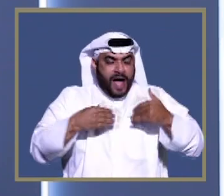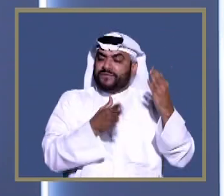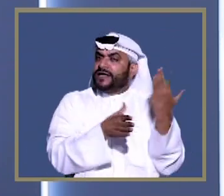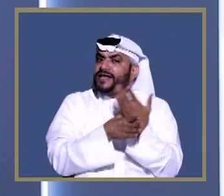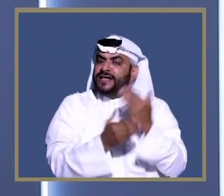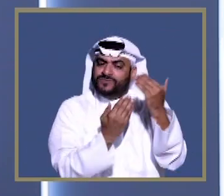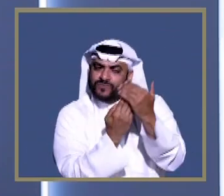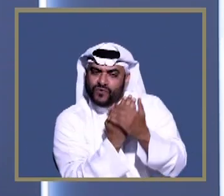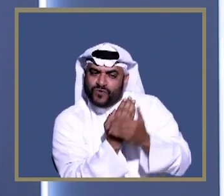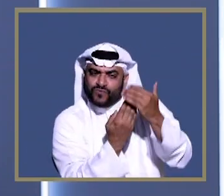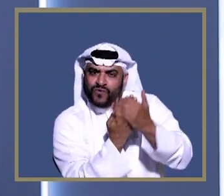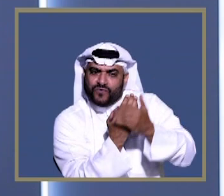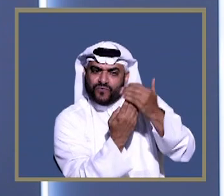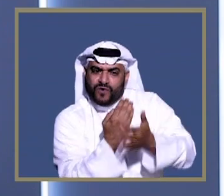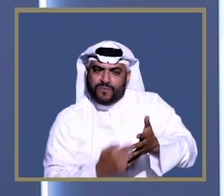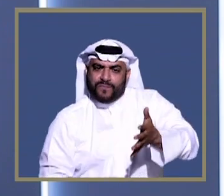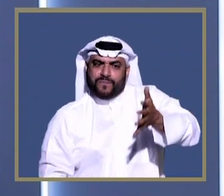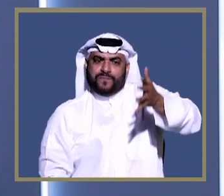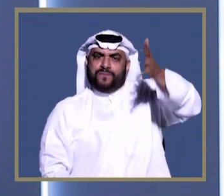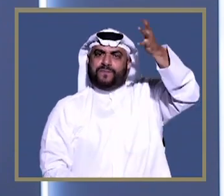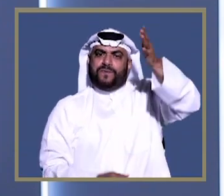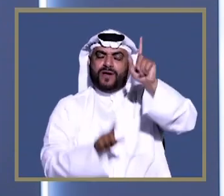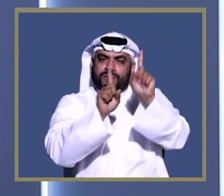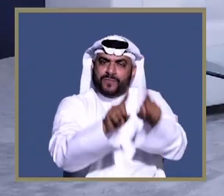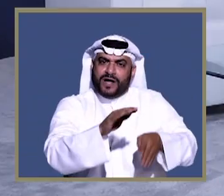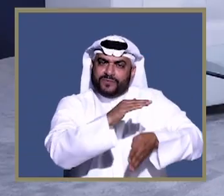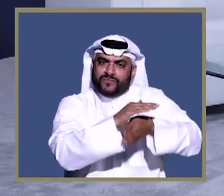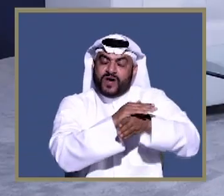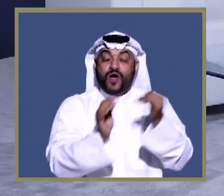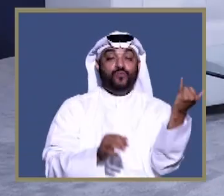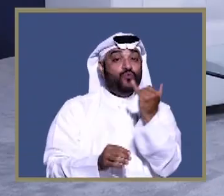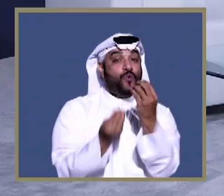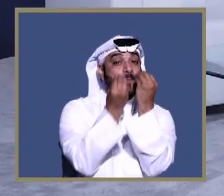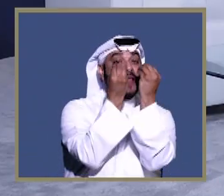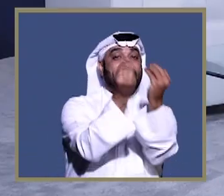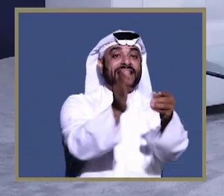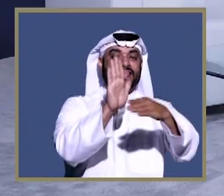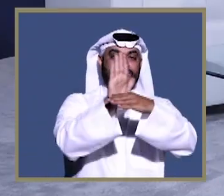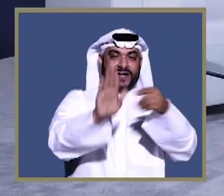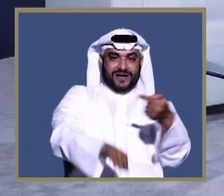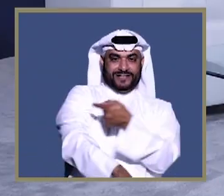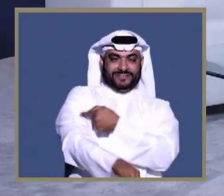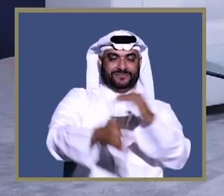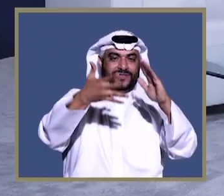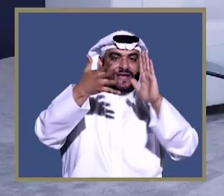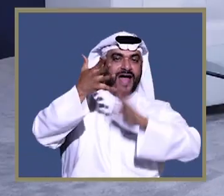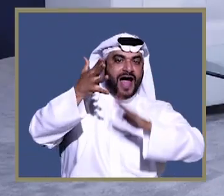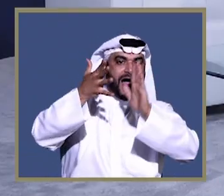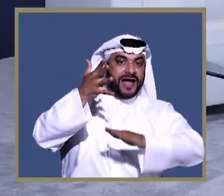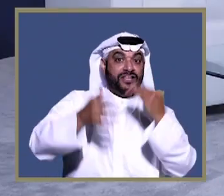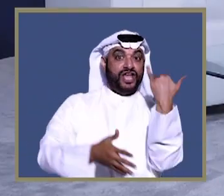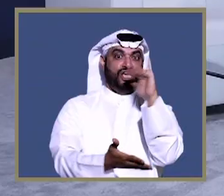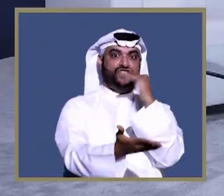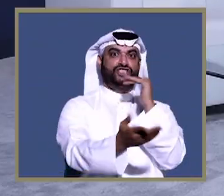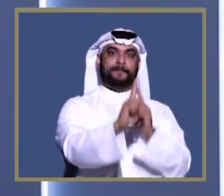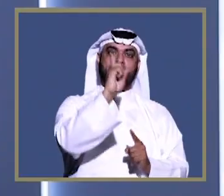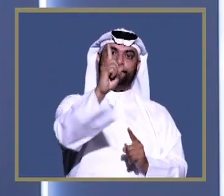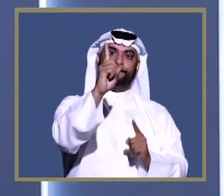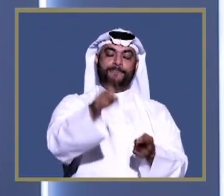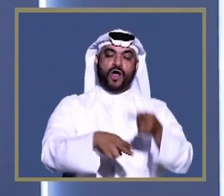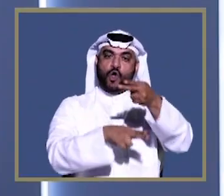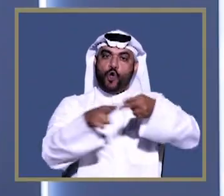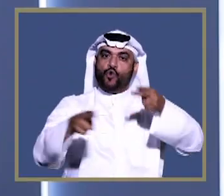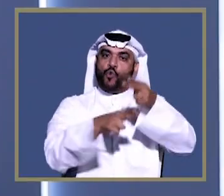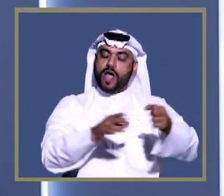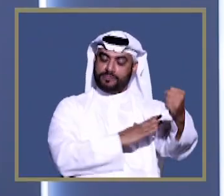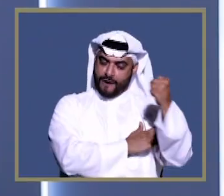نبي نشتغل حتى نربي عيالنا، قعدوا في بيوتهم. الفقرة أو المحور الأخير اللي عندي، ممكن